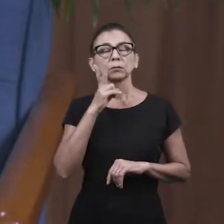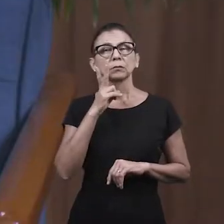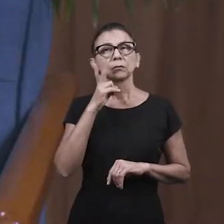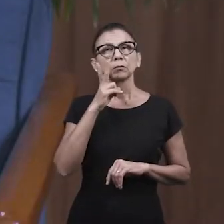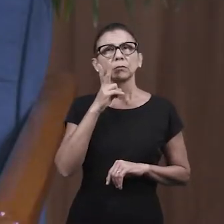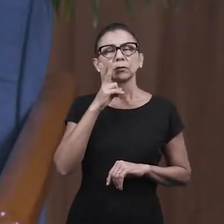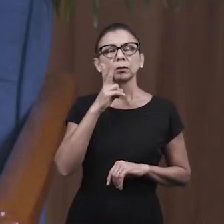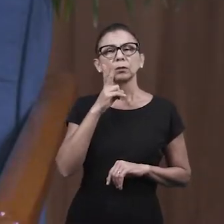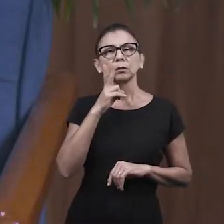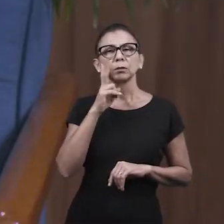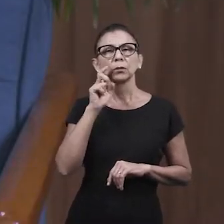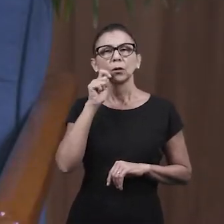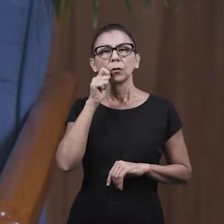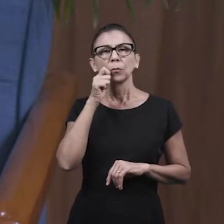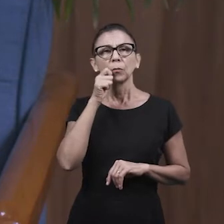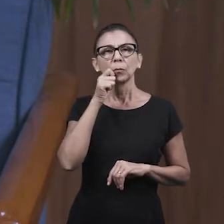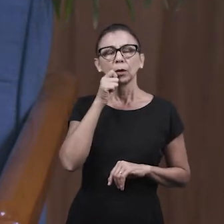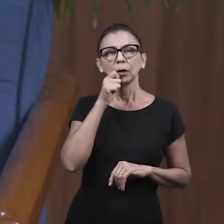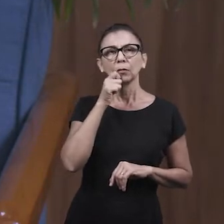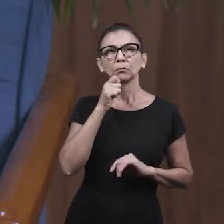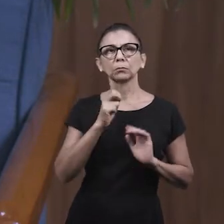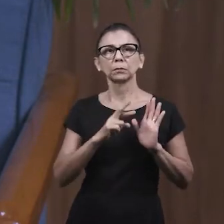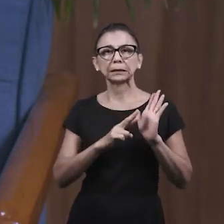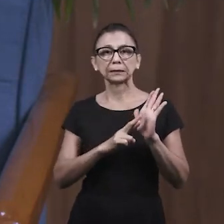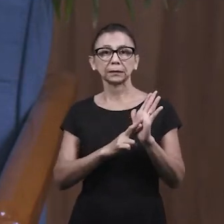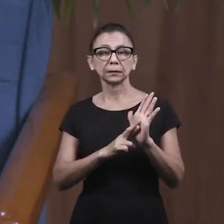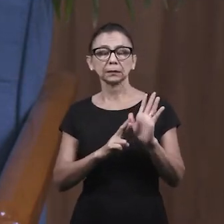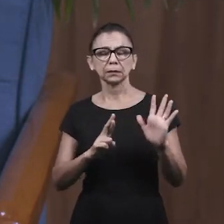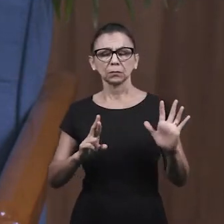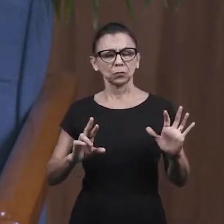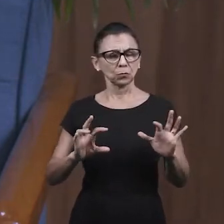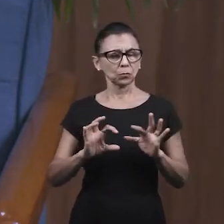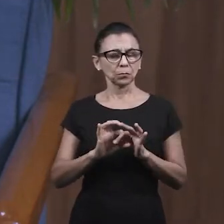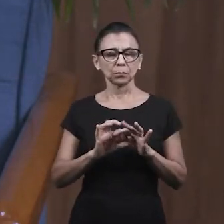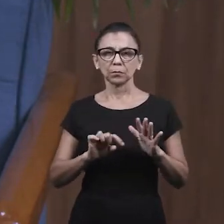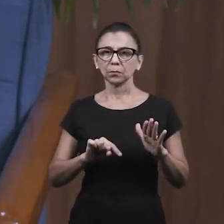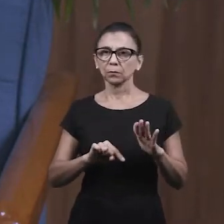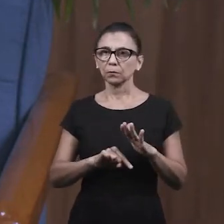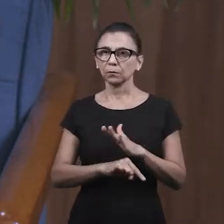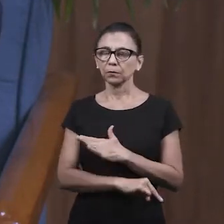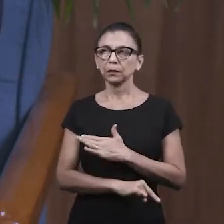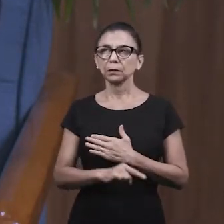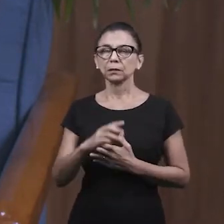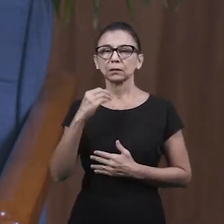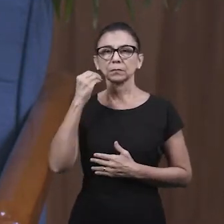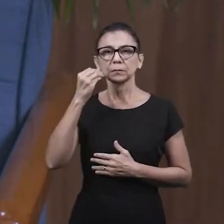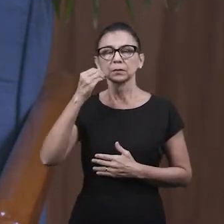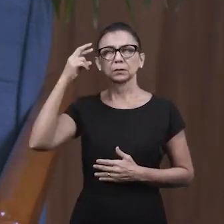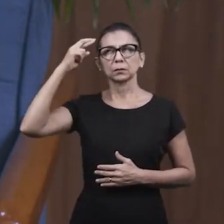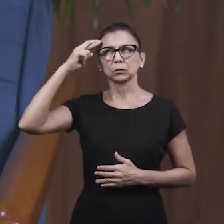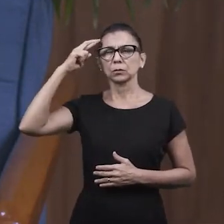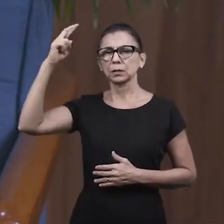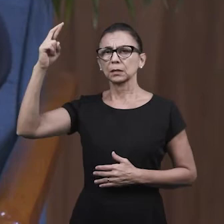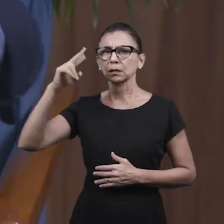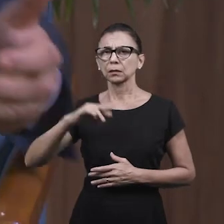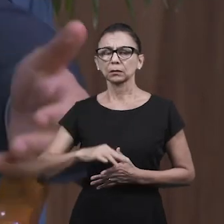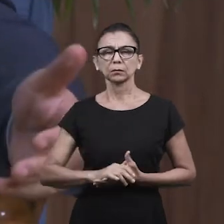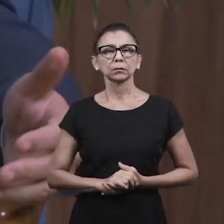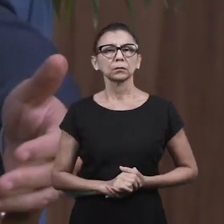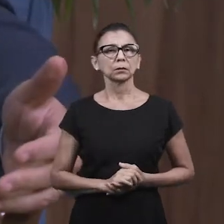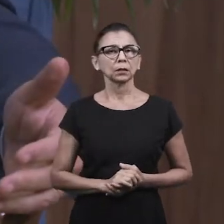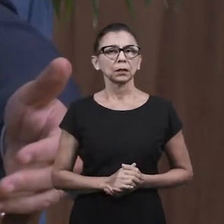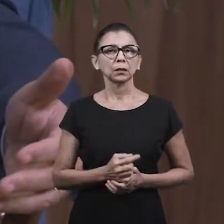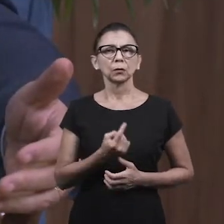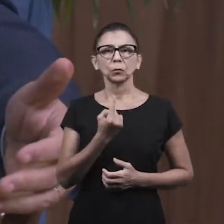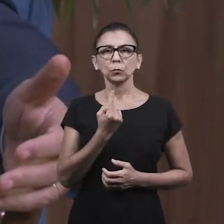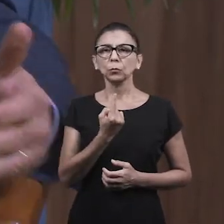à être ce moment, un moment de profonde communion, un moment d'une expérience avec le Seigneur, un moment impair,